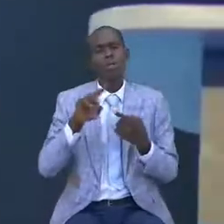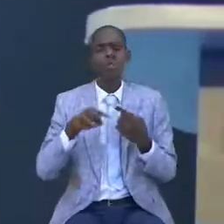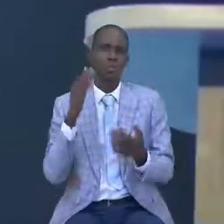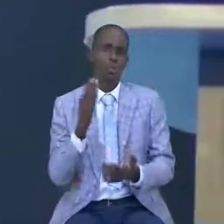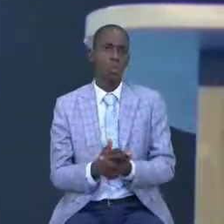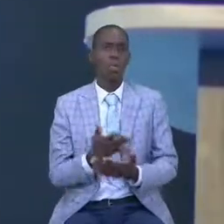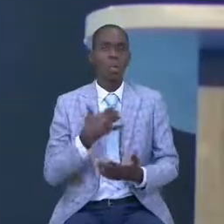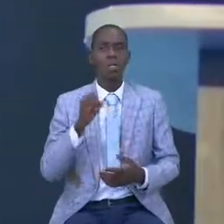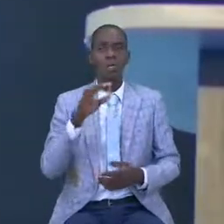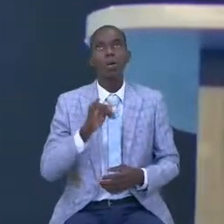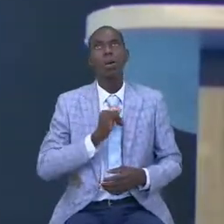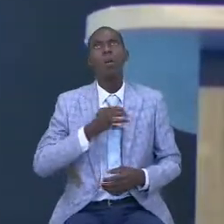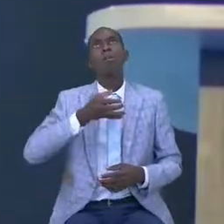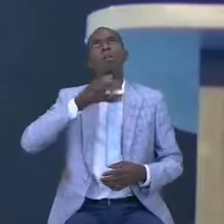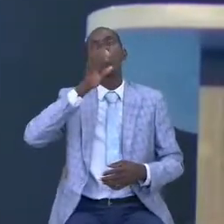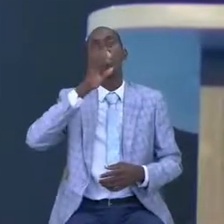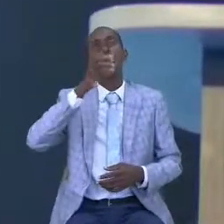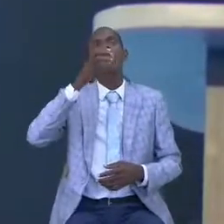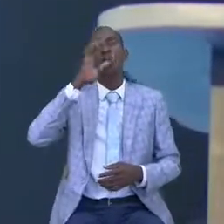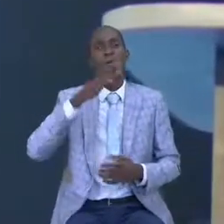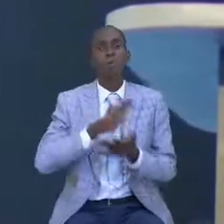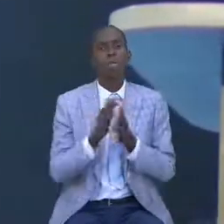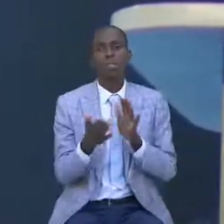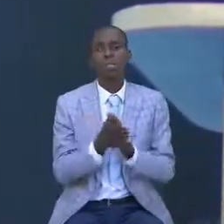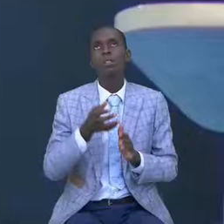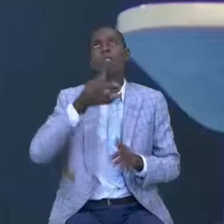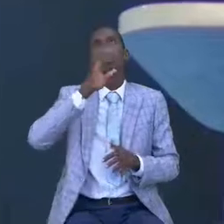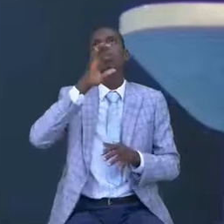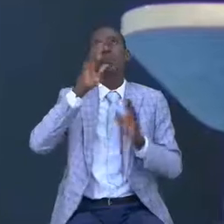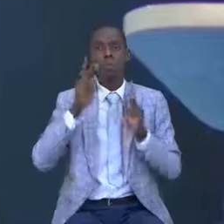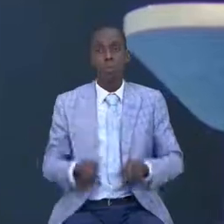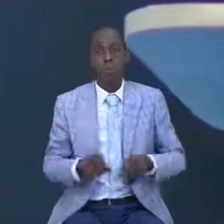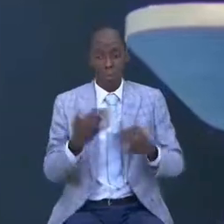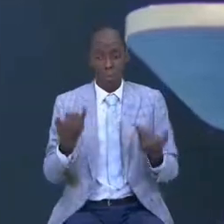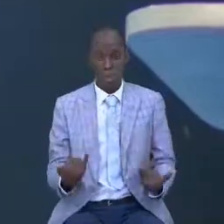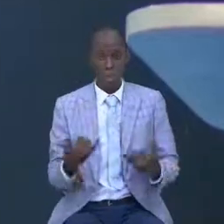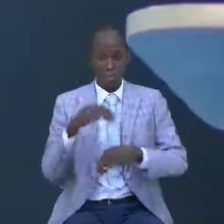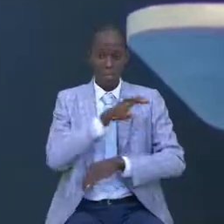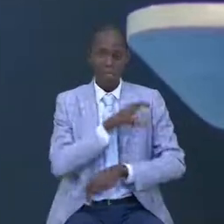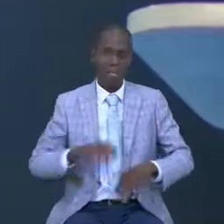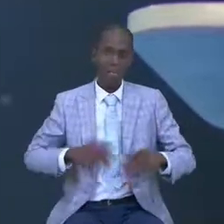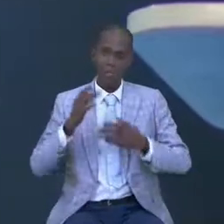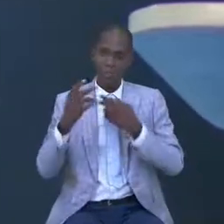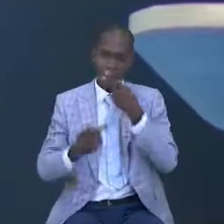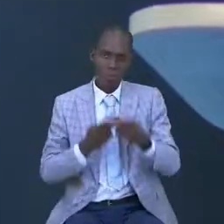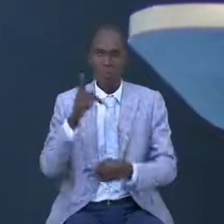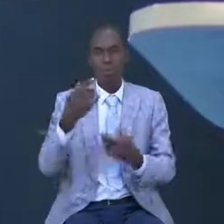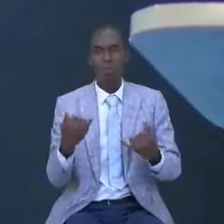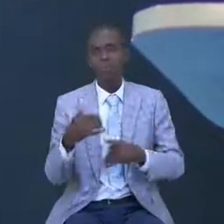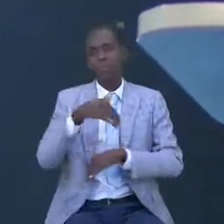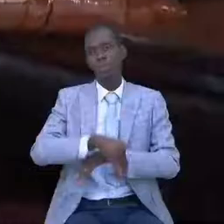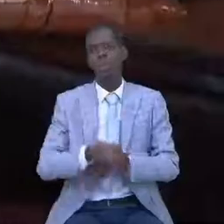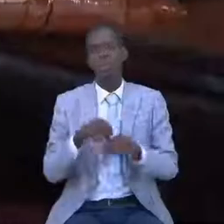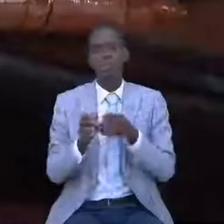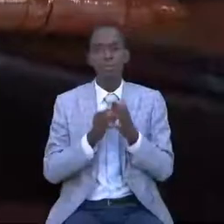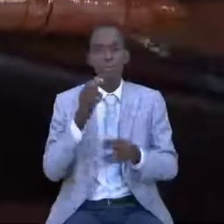que je bois, je ne sais pas comment m'arrêter. Donc je m'enivre, je suis devenu un ivrogne. Christ va te